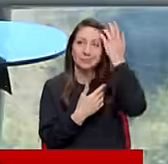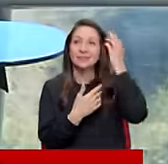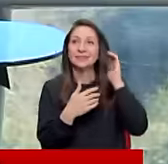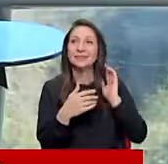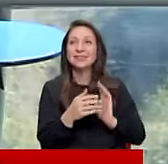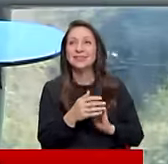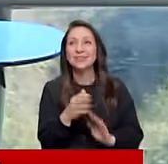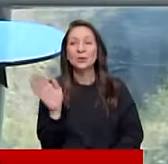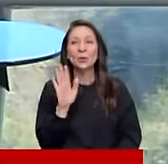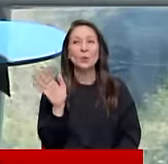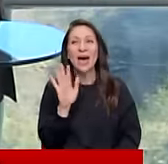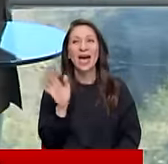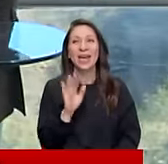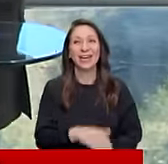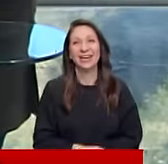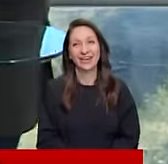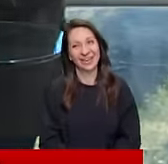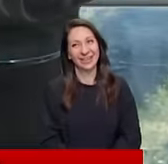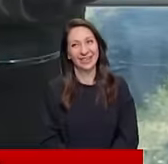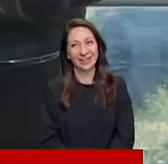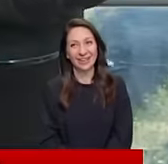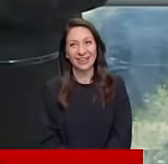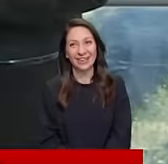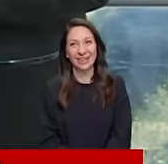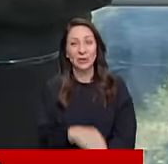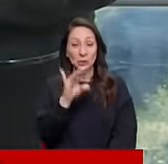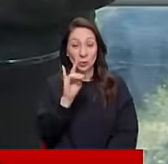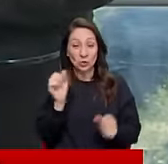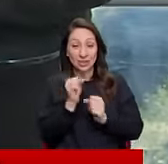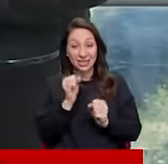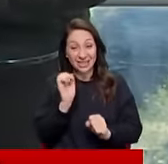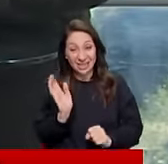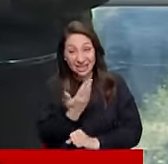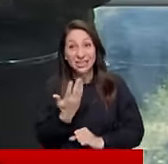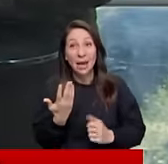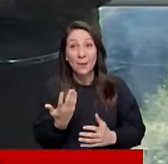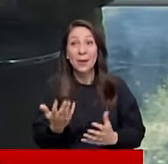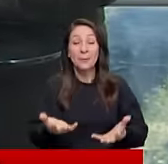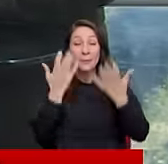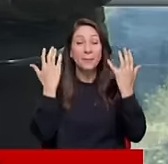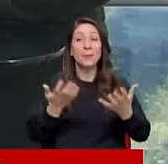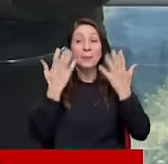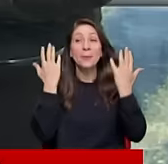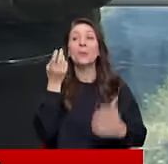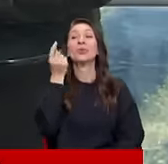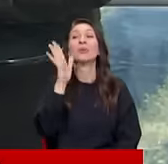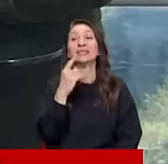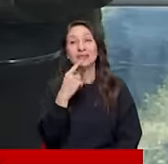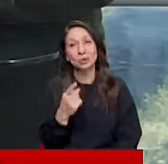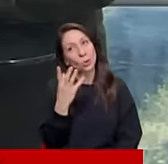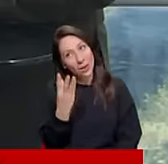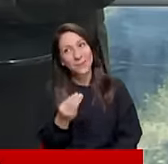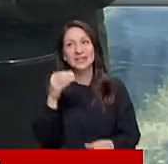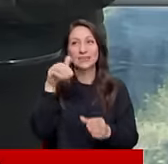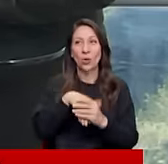dedi, goodbye happiness. Kurt kışı geçirdi ama yediği ayazı da unutmaz demiş olabilir